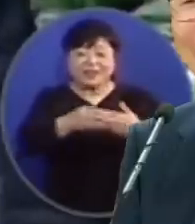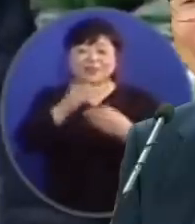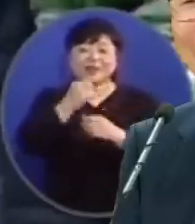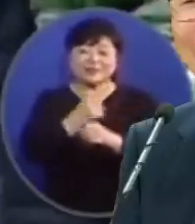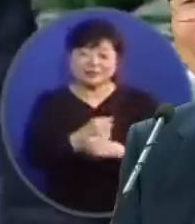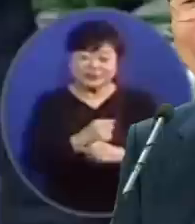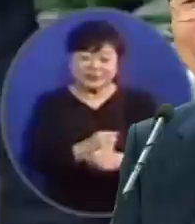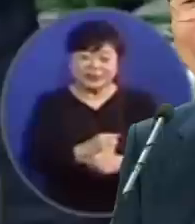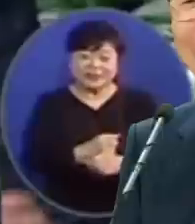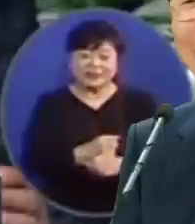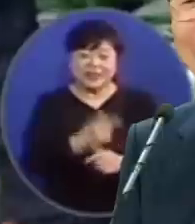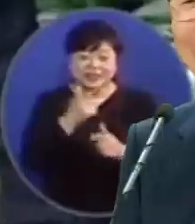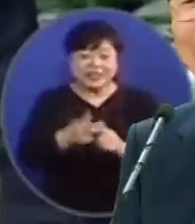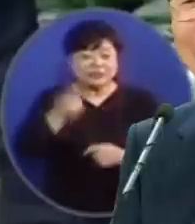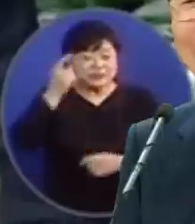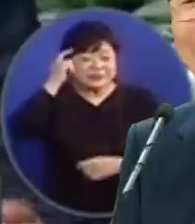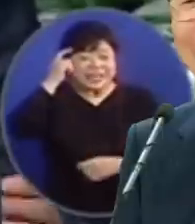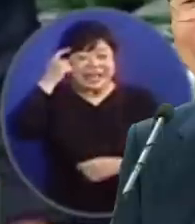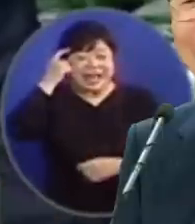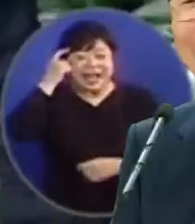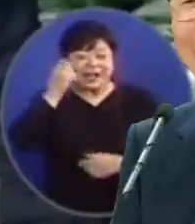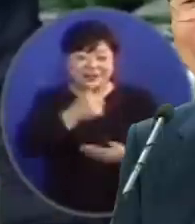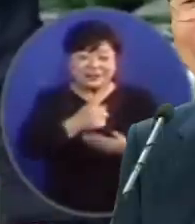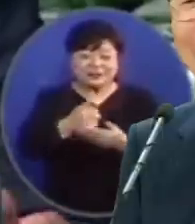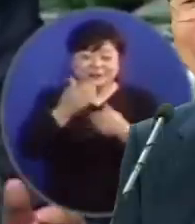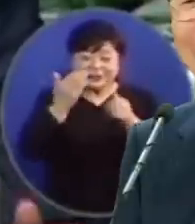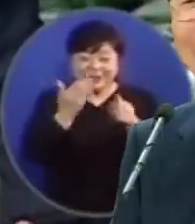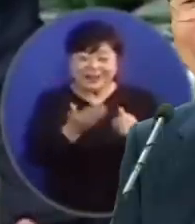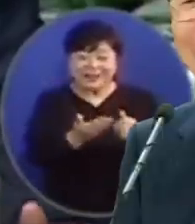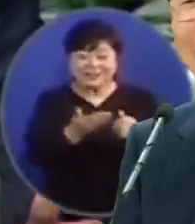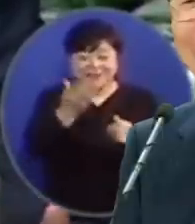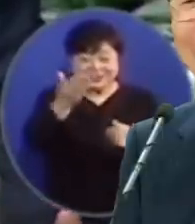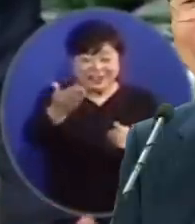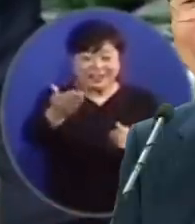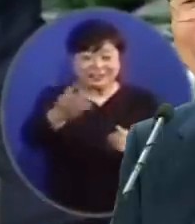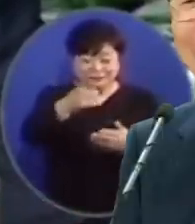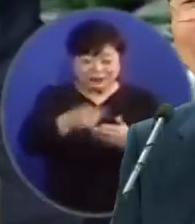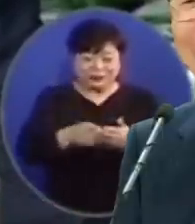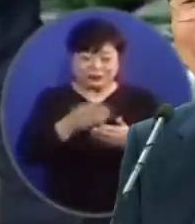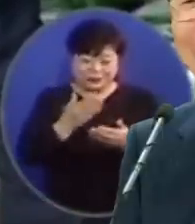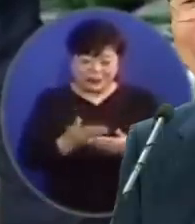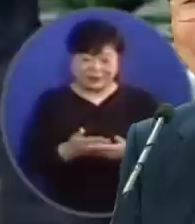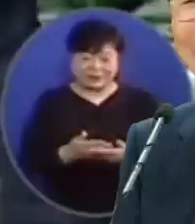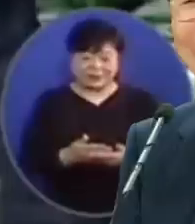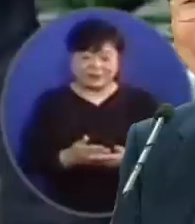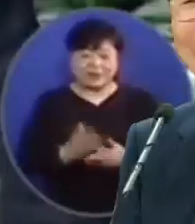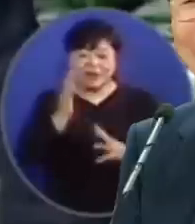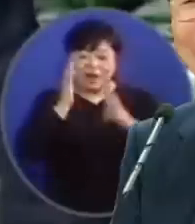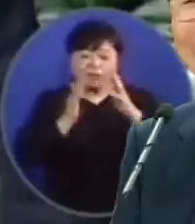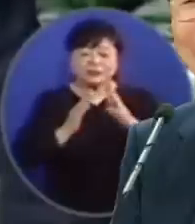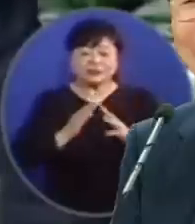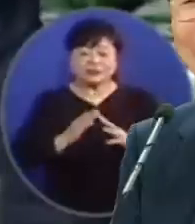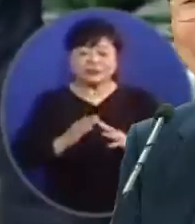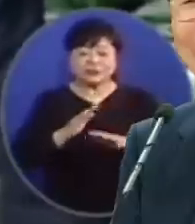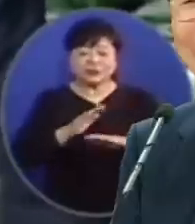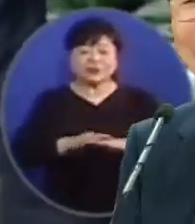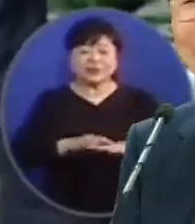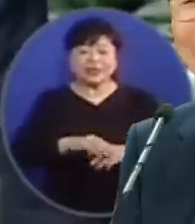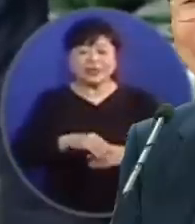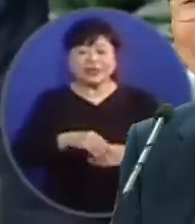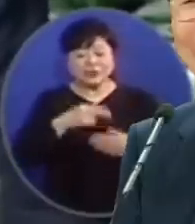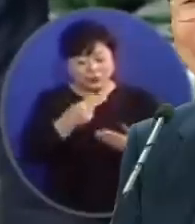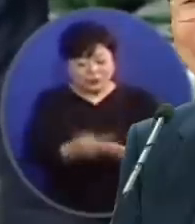인도하시는도다. 예수님을 생각하고 주님께서 당신 오늘 수술 받는 것은 바로 푸른 초장에 누이시고 쉴 만한